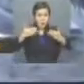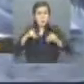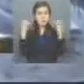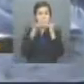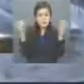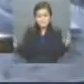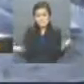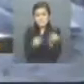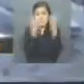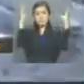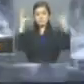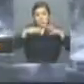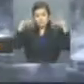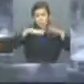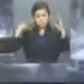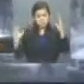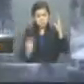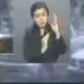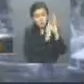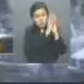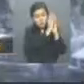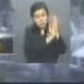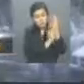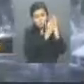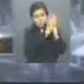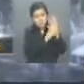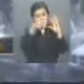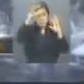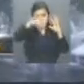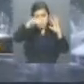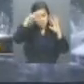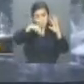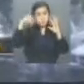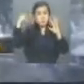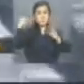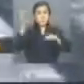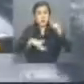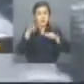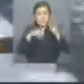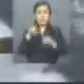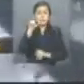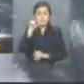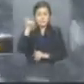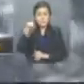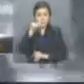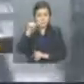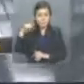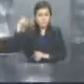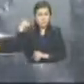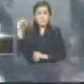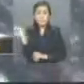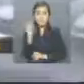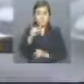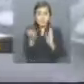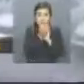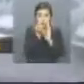กลางแผ่ปกคลุมประเทศไทยตอนบนทำให้มีฝนฟ้าคะนองกระจายร้อยละ20ของพื้นที่ส่วนมากบริเวณจังหวัดหนองคาย